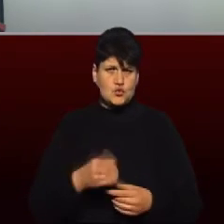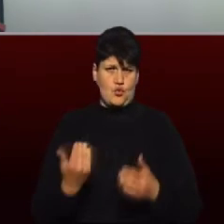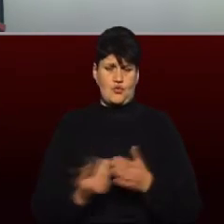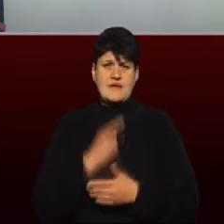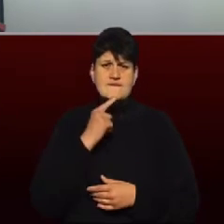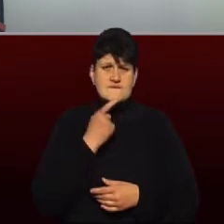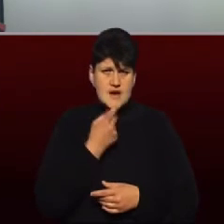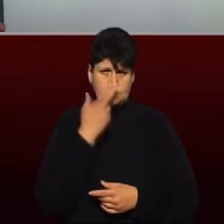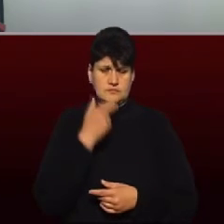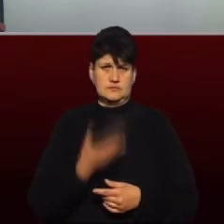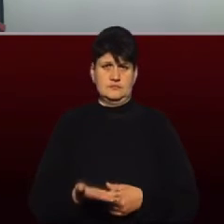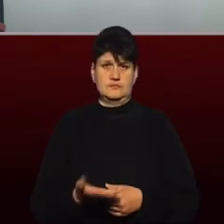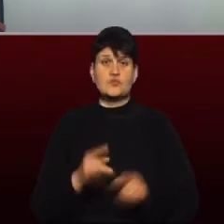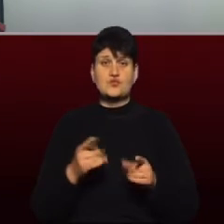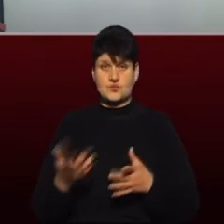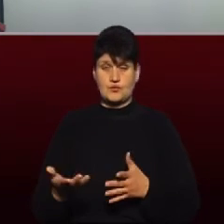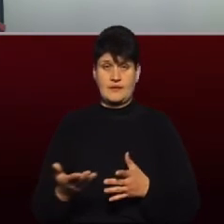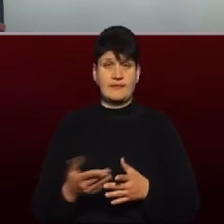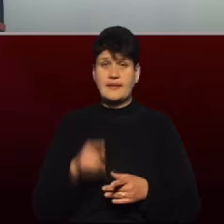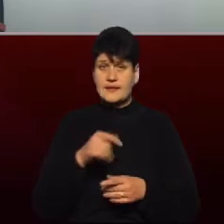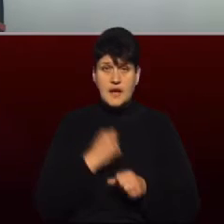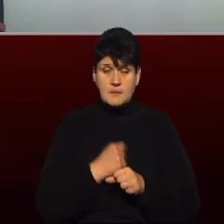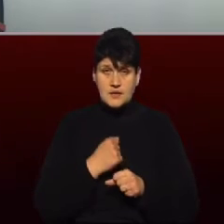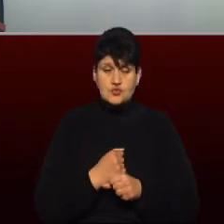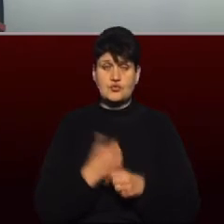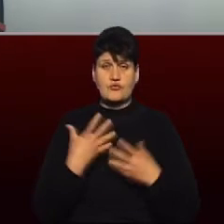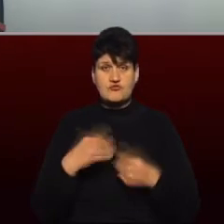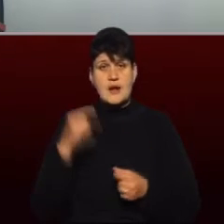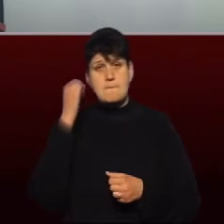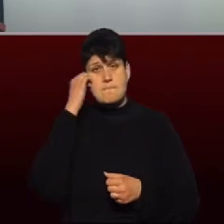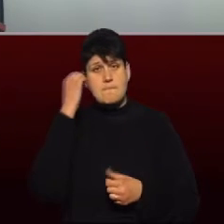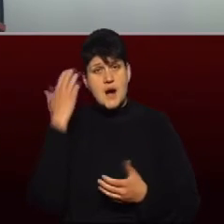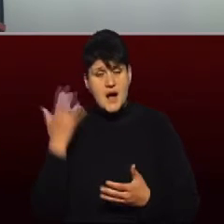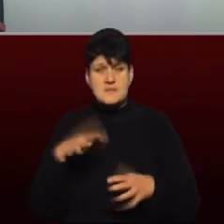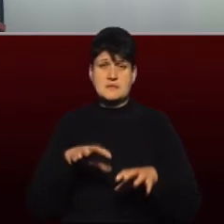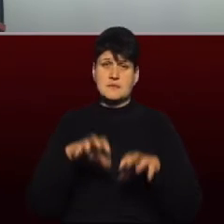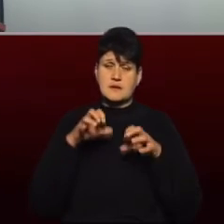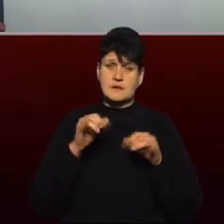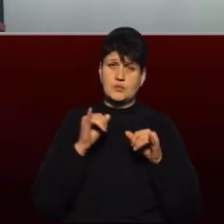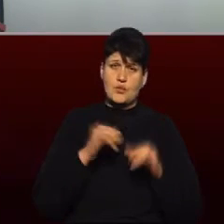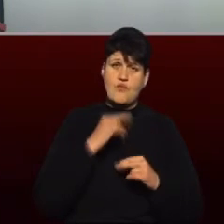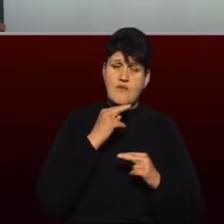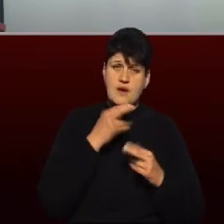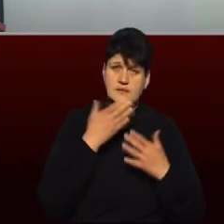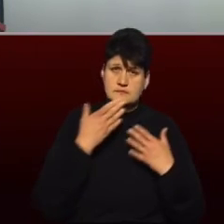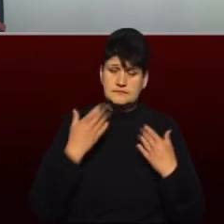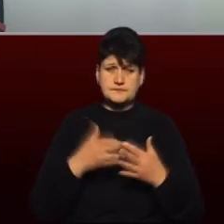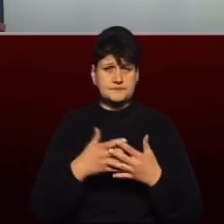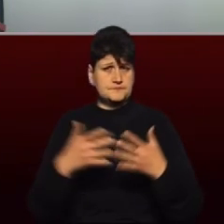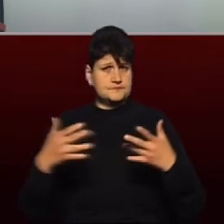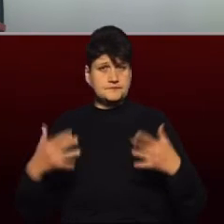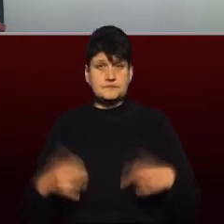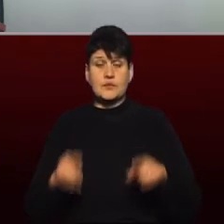Чому? Не так працюють вже процеси пам'яті, сприйняття, уваги і так далі. Тобто молодь